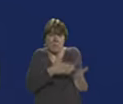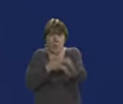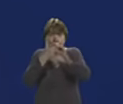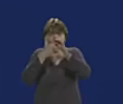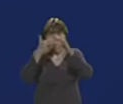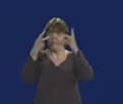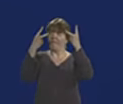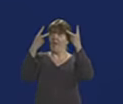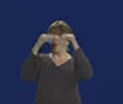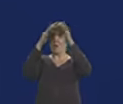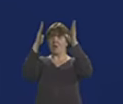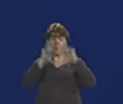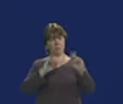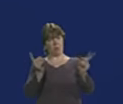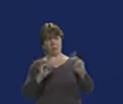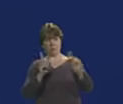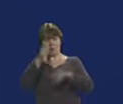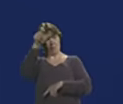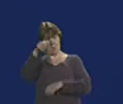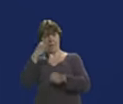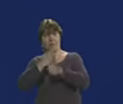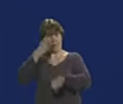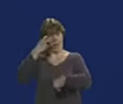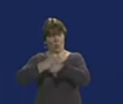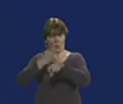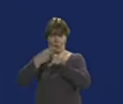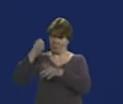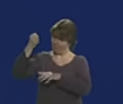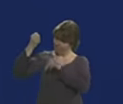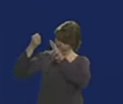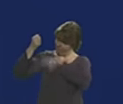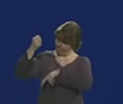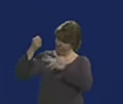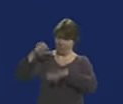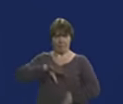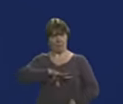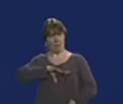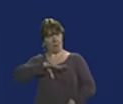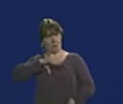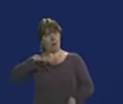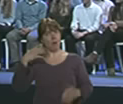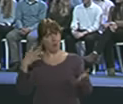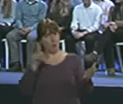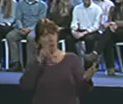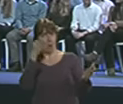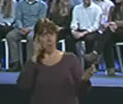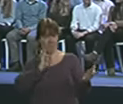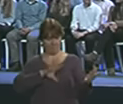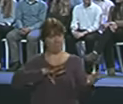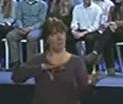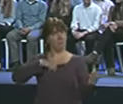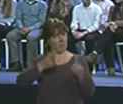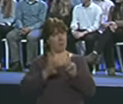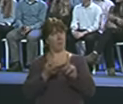qu'elle vaut. Non, celui qui a travaillé dur, il regarde ça avec satisfaction. Parce qu'il est un homme ou une femme satisfait du